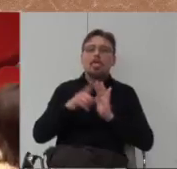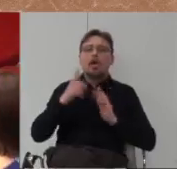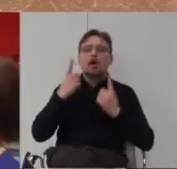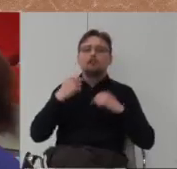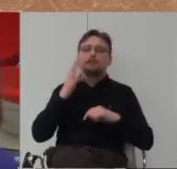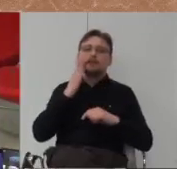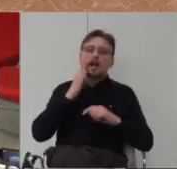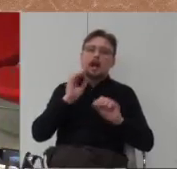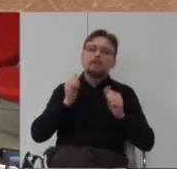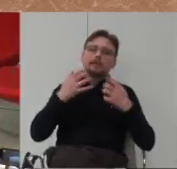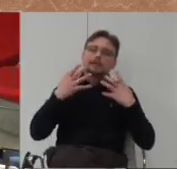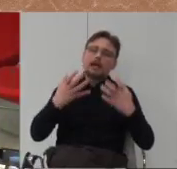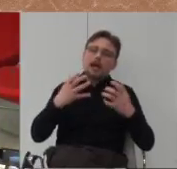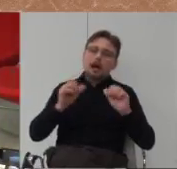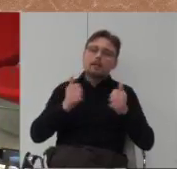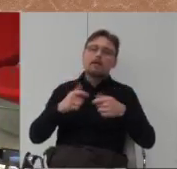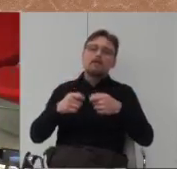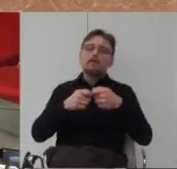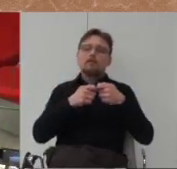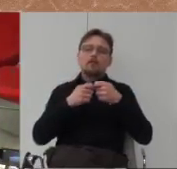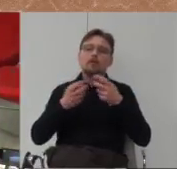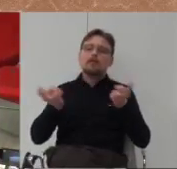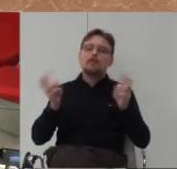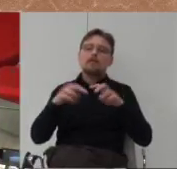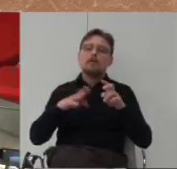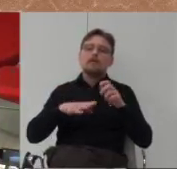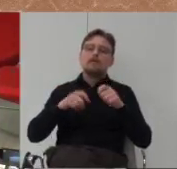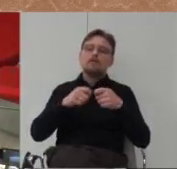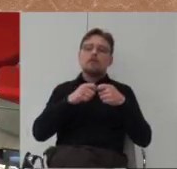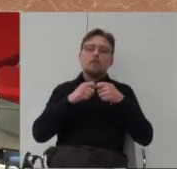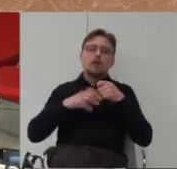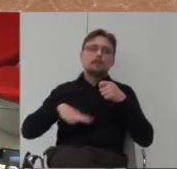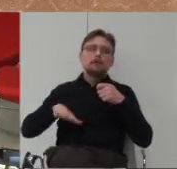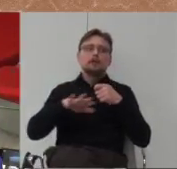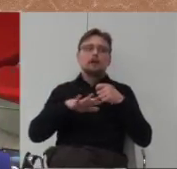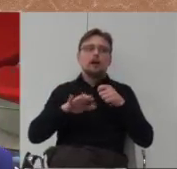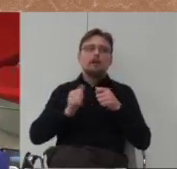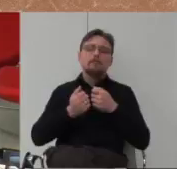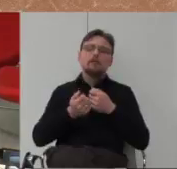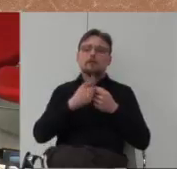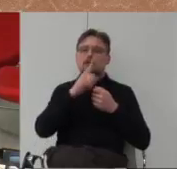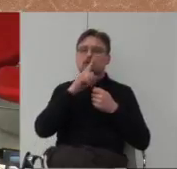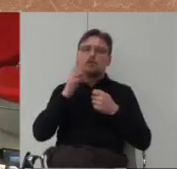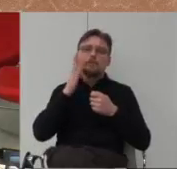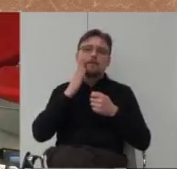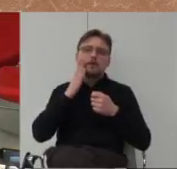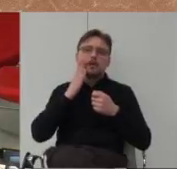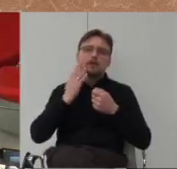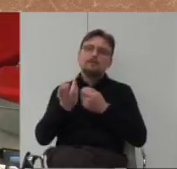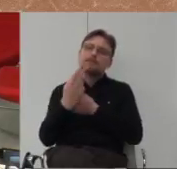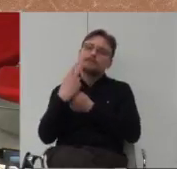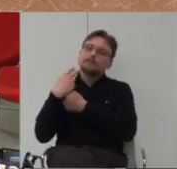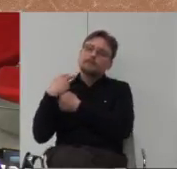zachęcania ich do współtworzenia wspólnych przestrzeni, do wciągania ich do pewnych interakcji.